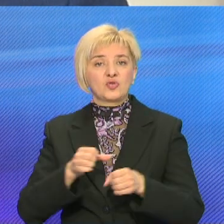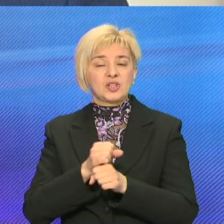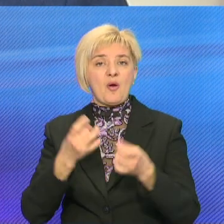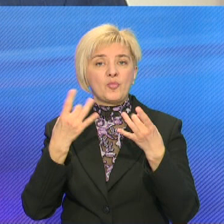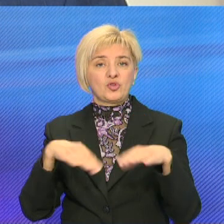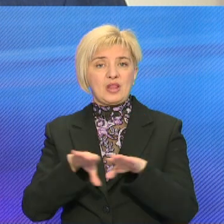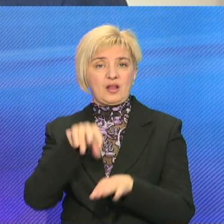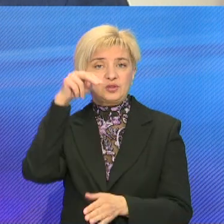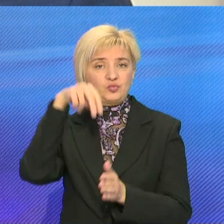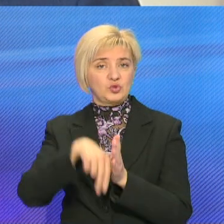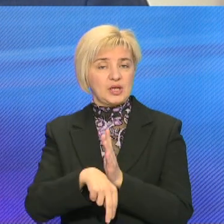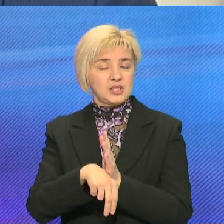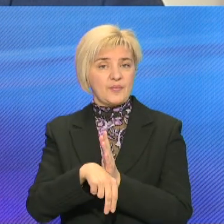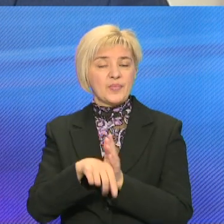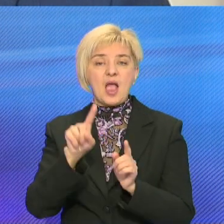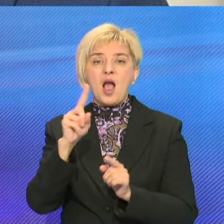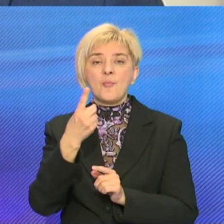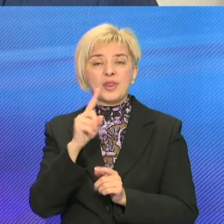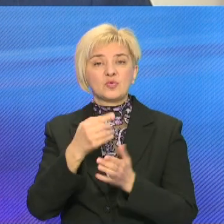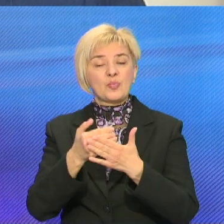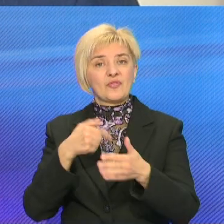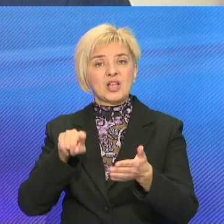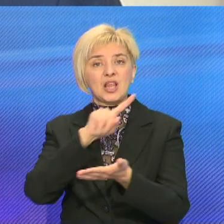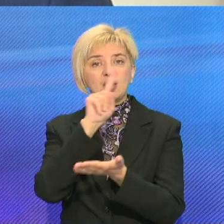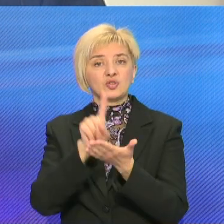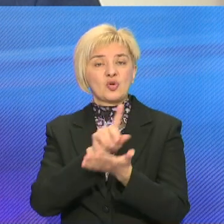так спускаться, потому что предварительно должно